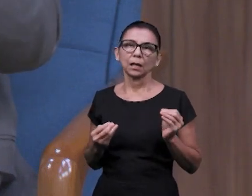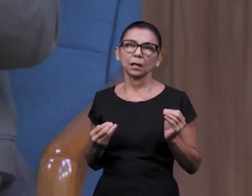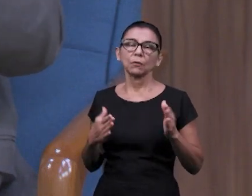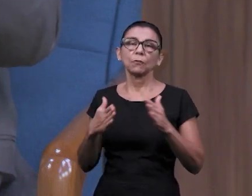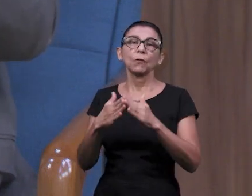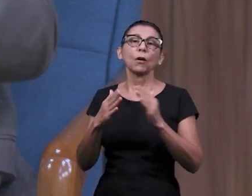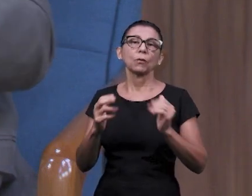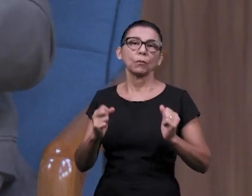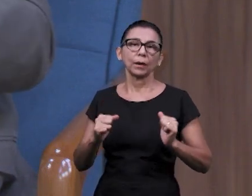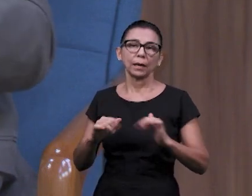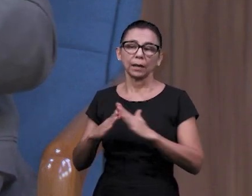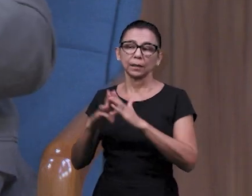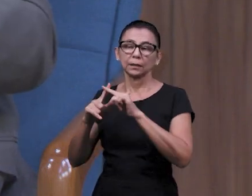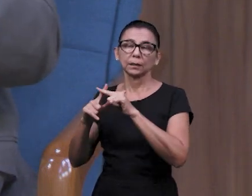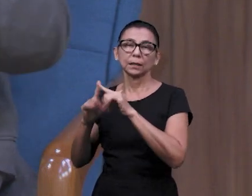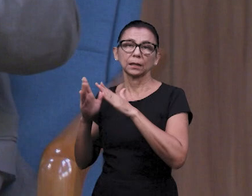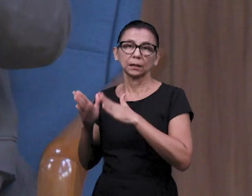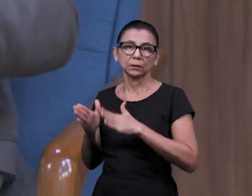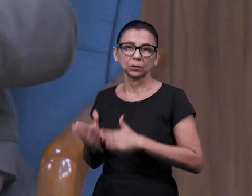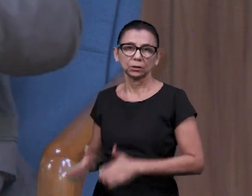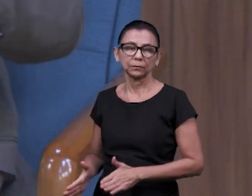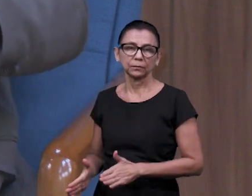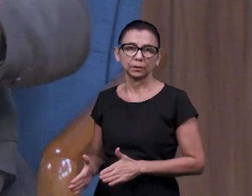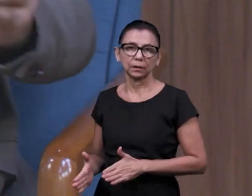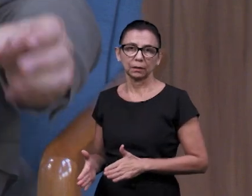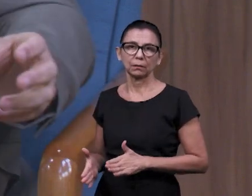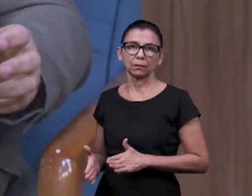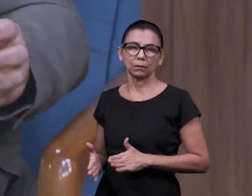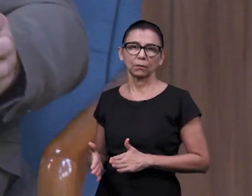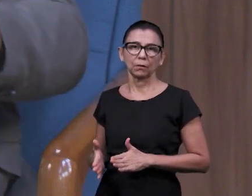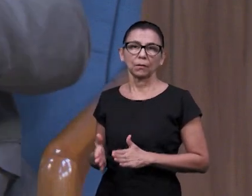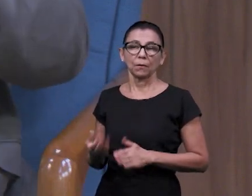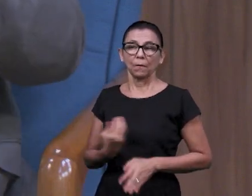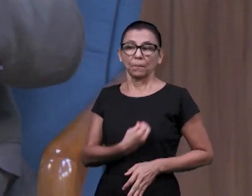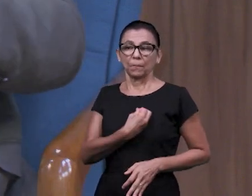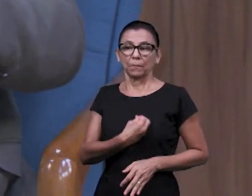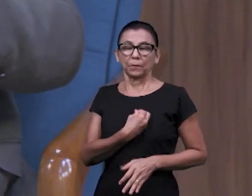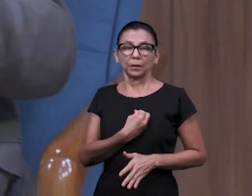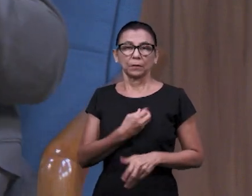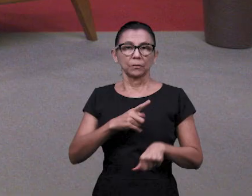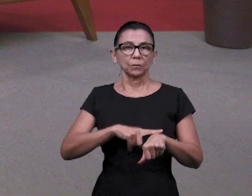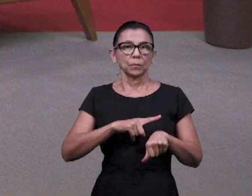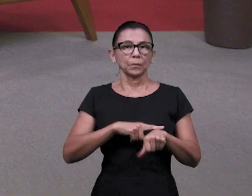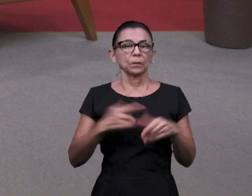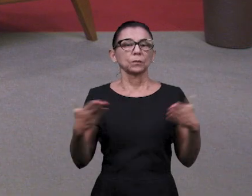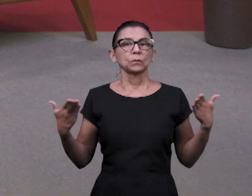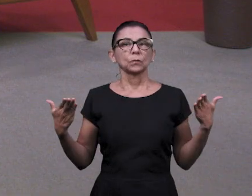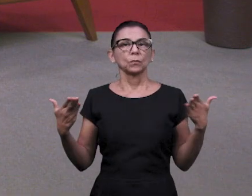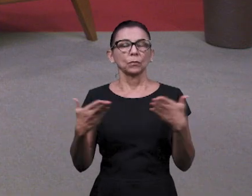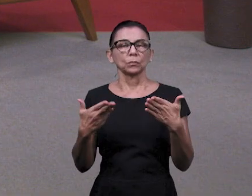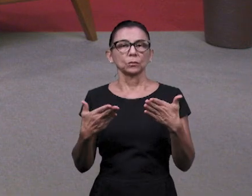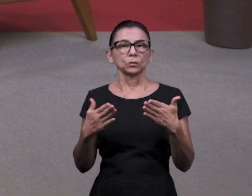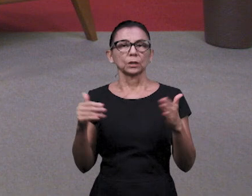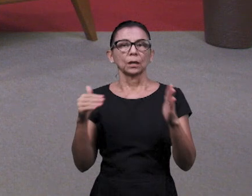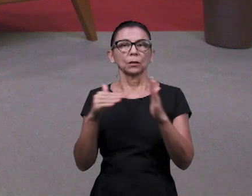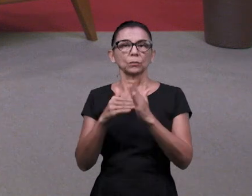qui est en train de vivre ce que la Bible montre pour l'Église de nos jours, pour l'Église des derniers jours.